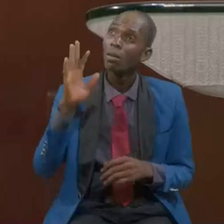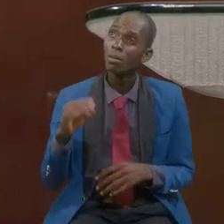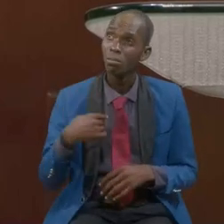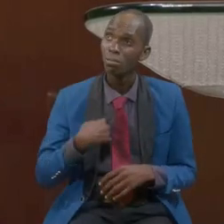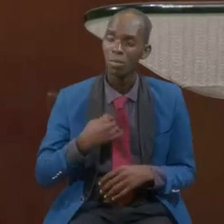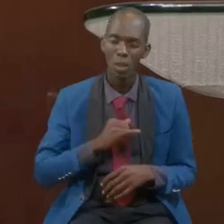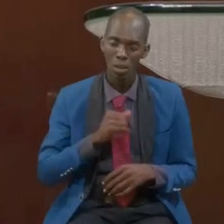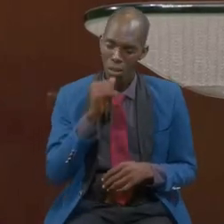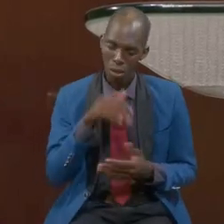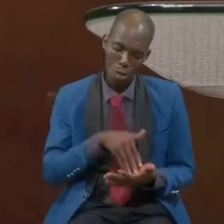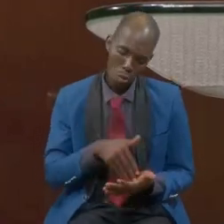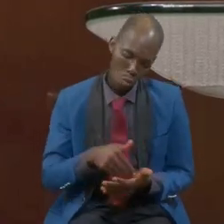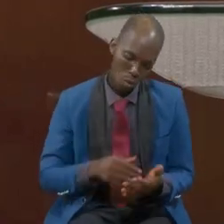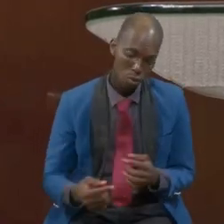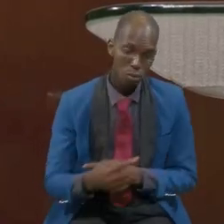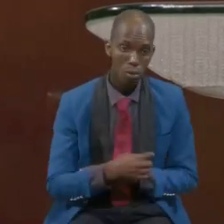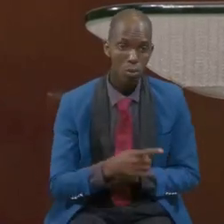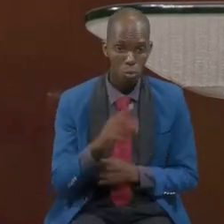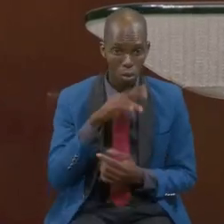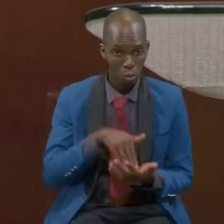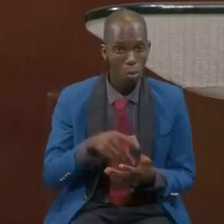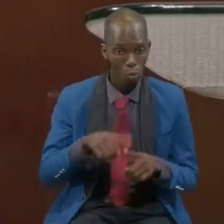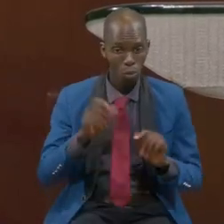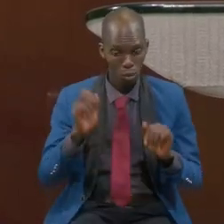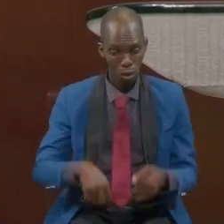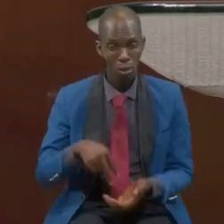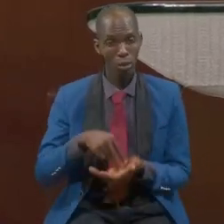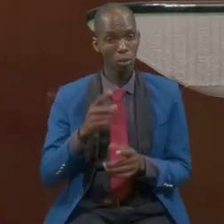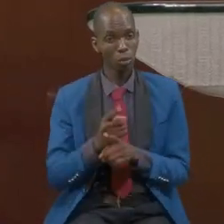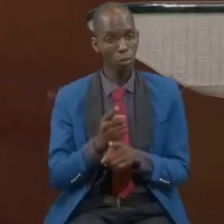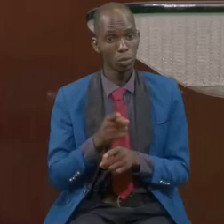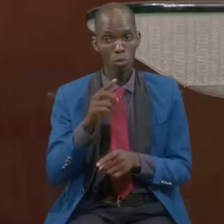je suis faible ce jour. Tu es faible, mais tu peux te tenir.